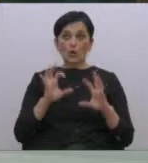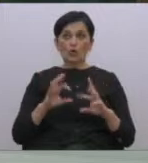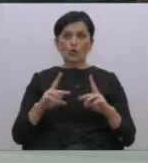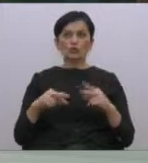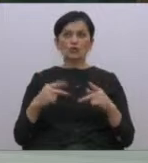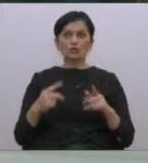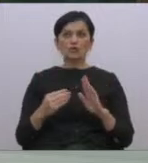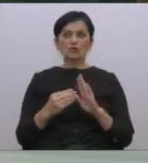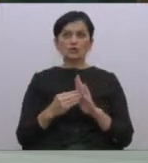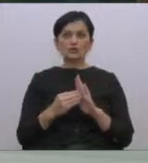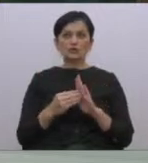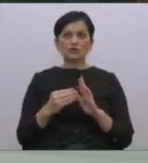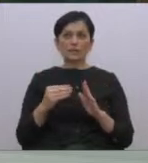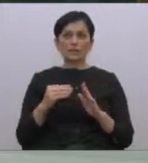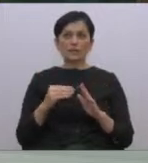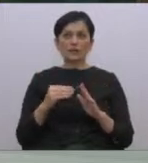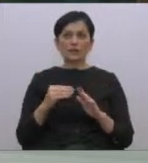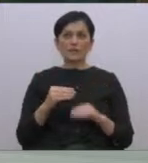ცვლილების შეტანის შესახებ